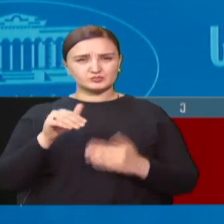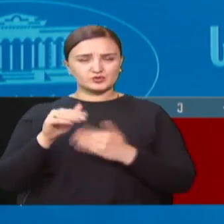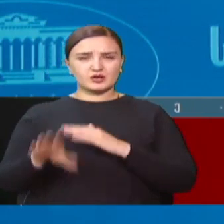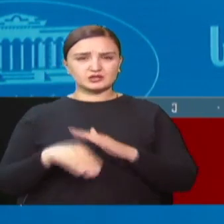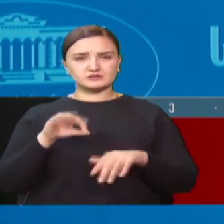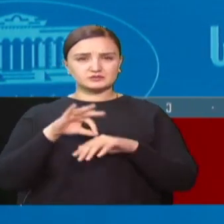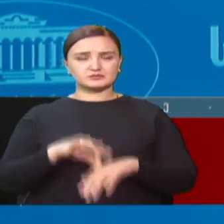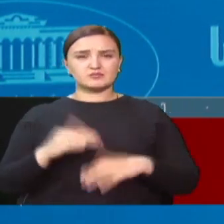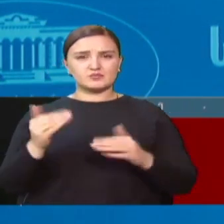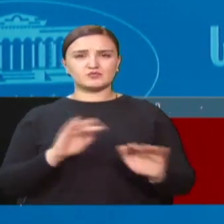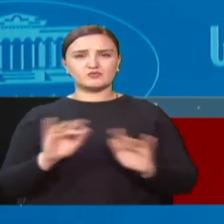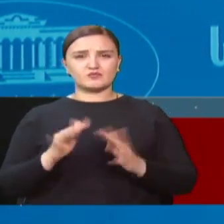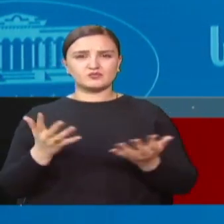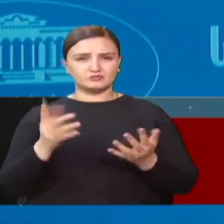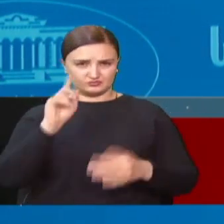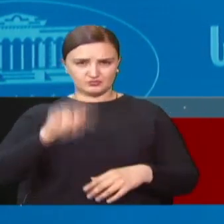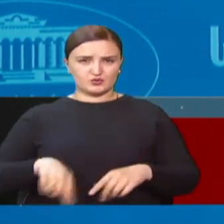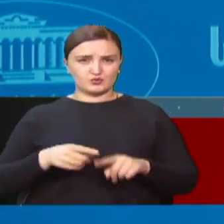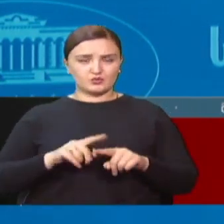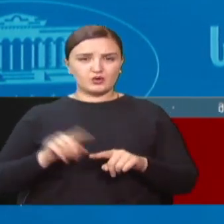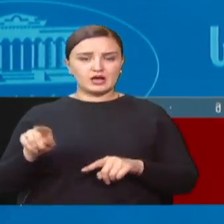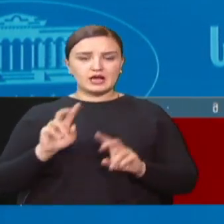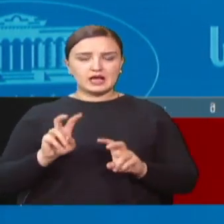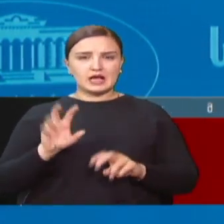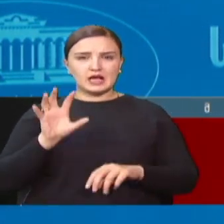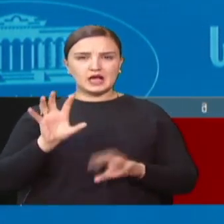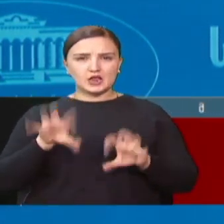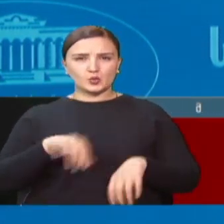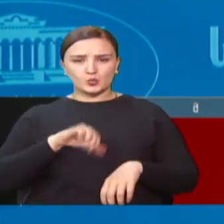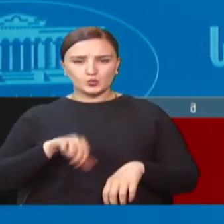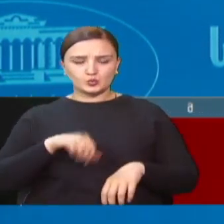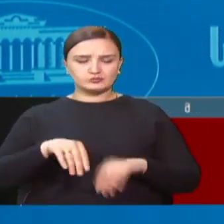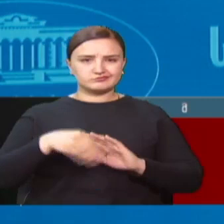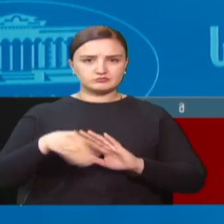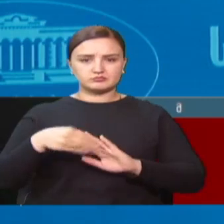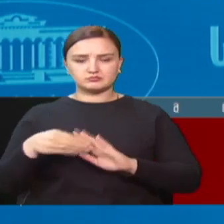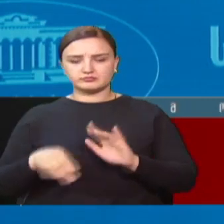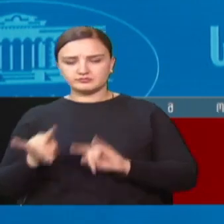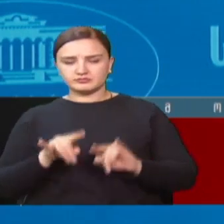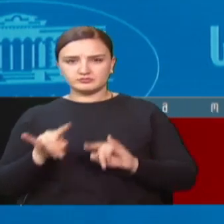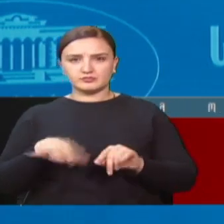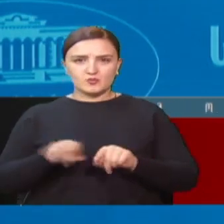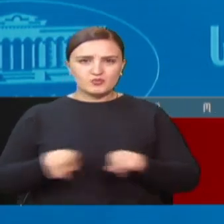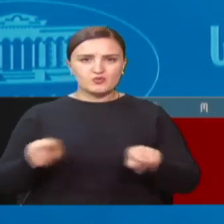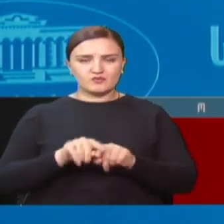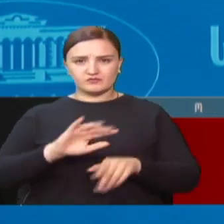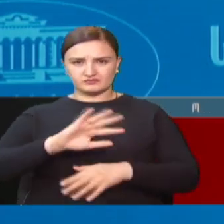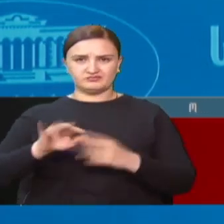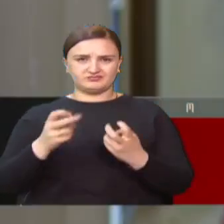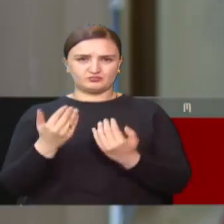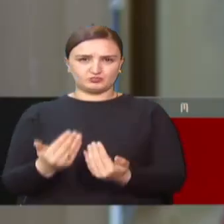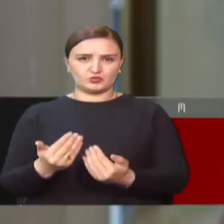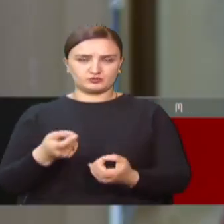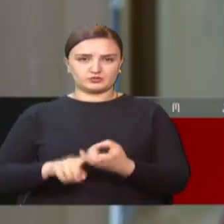და განსაკუთრებით შუალედურ არჩევნებს ხელისუფლება. ატარებს კანონიერი ქურდების, კრიმინალების, მოსყიდვის და უბედურებების ატრიალების